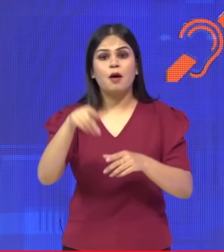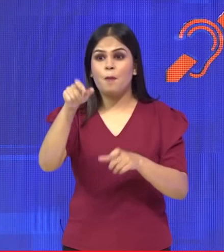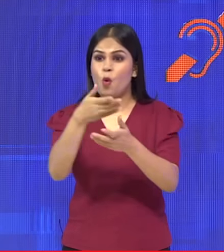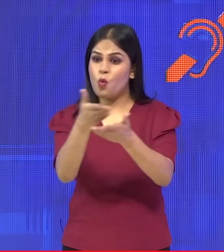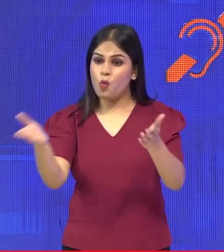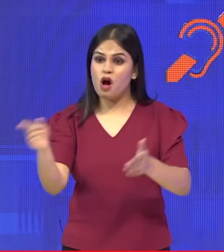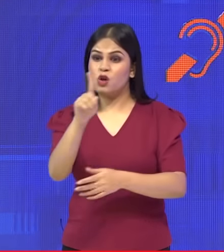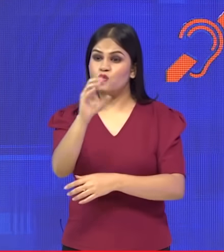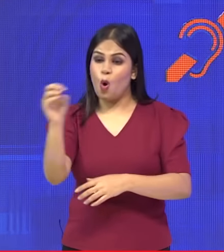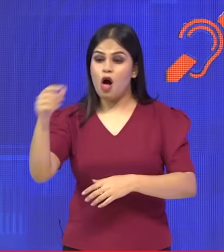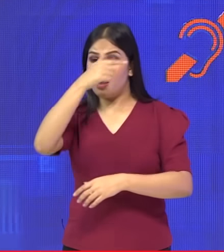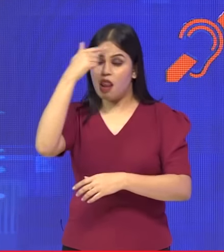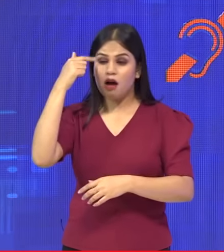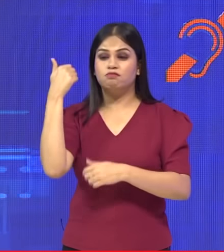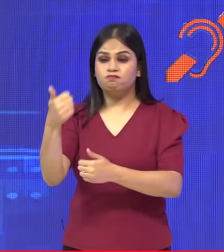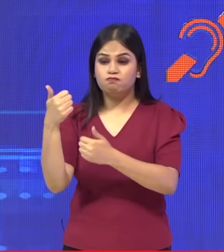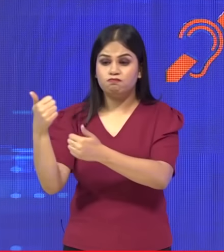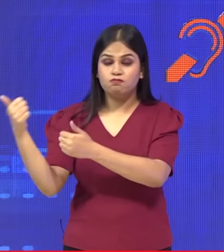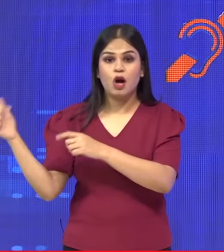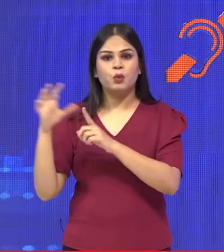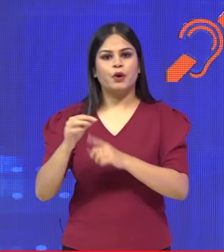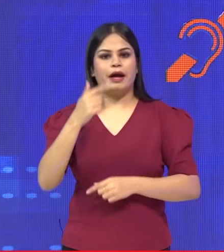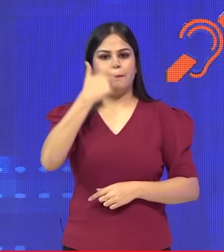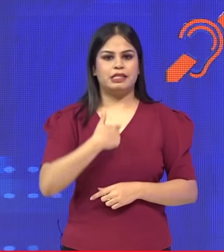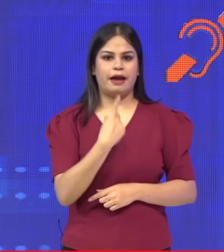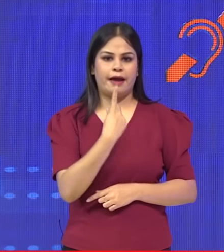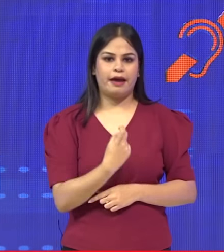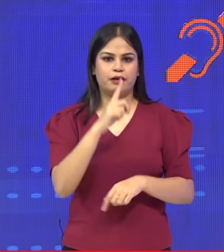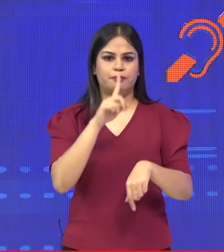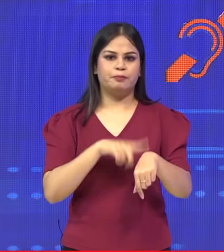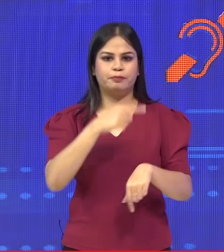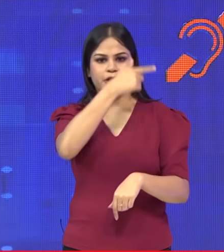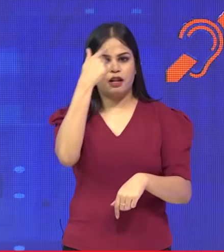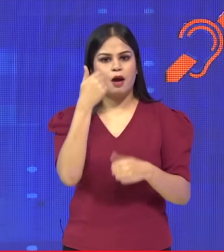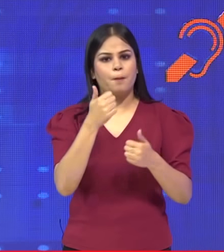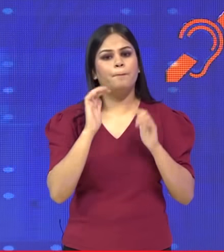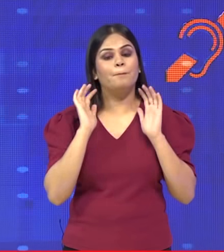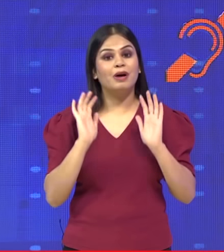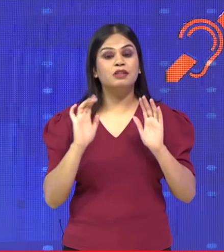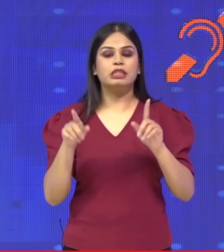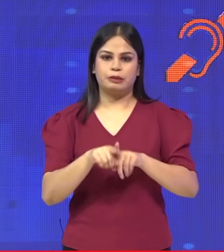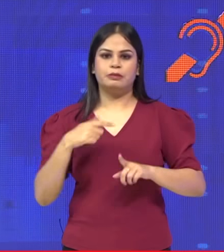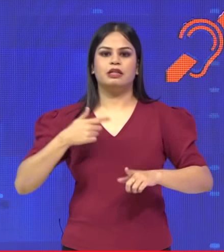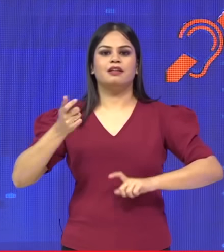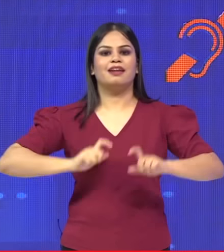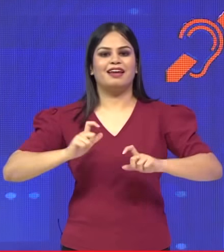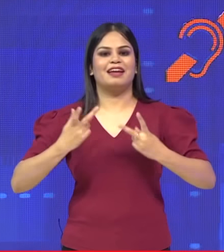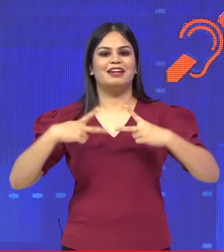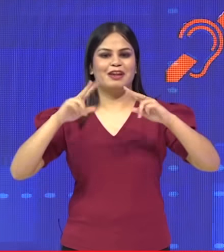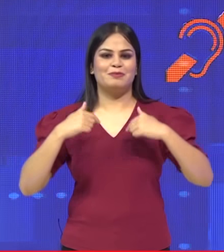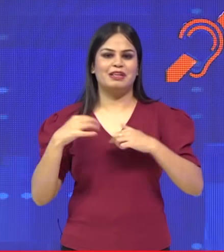बी लकी वंस तो वह तो है ही तो आई बिल को तू बी वेरी केयरफुल वेरी